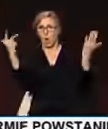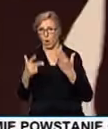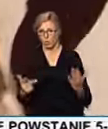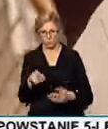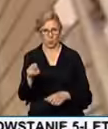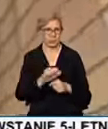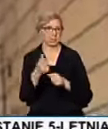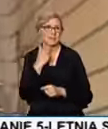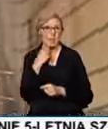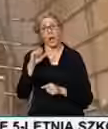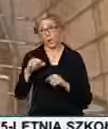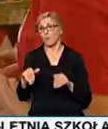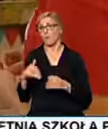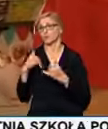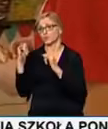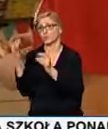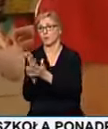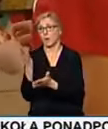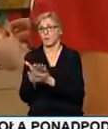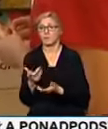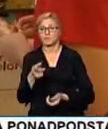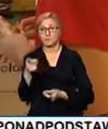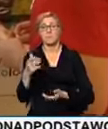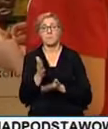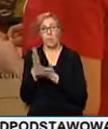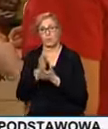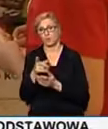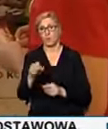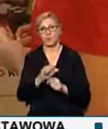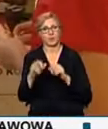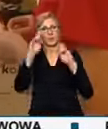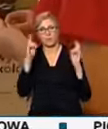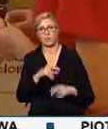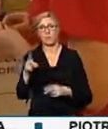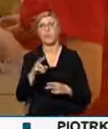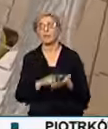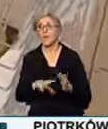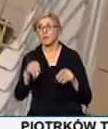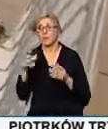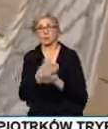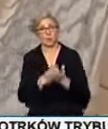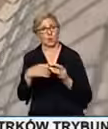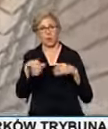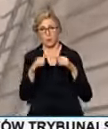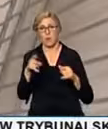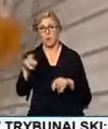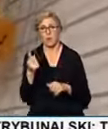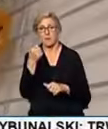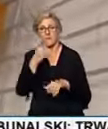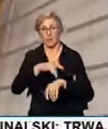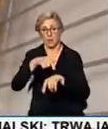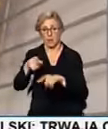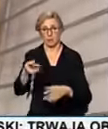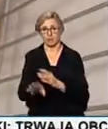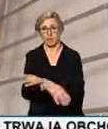to niewiele A może pomóc A z tą pomocą bywa różnie pocą ZK godziny koszyk Caritas